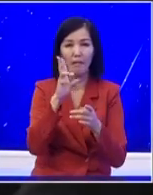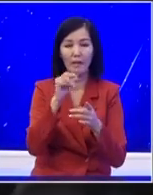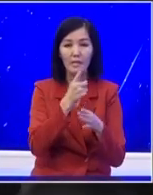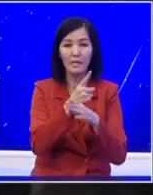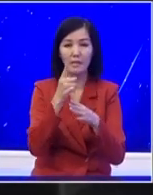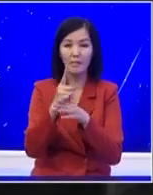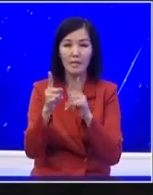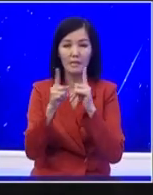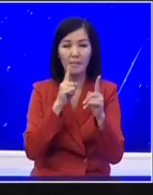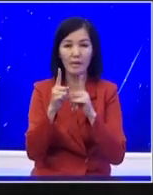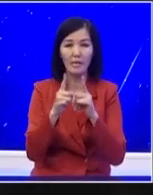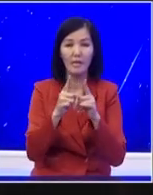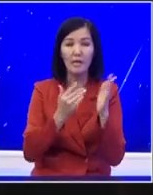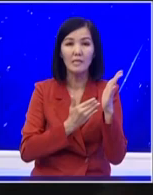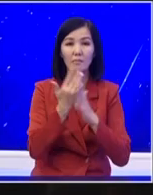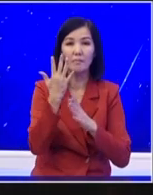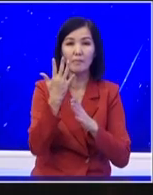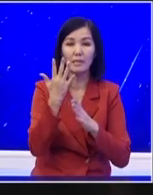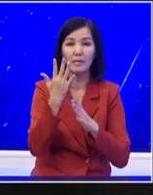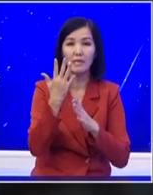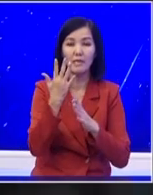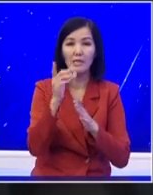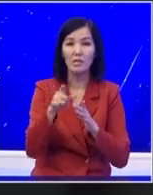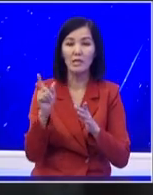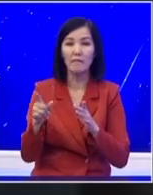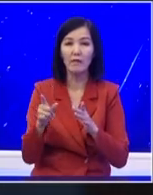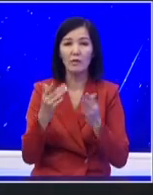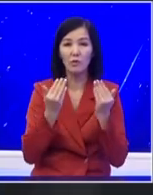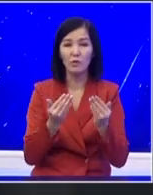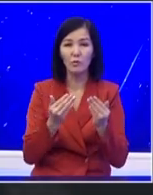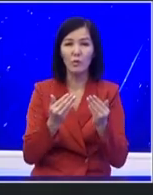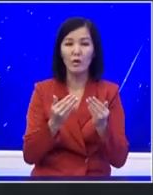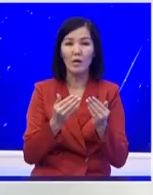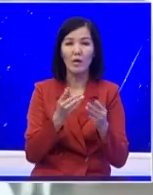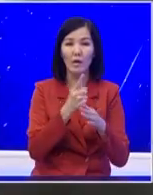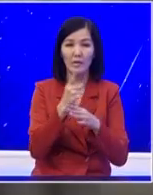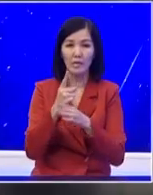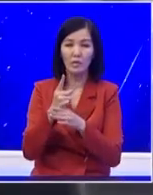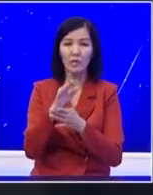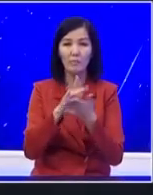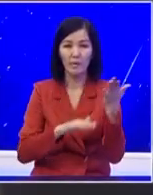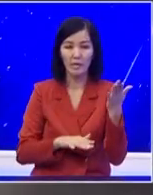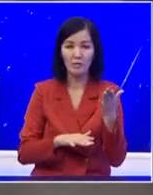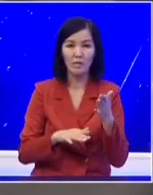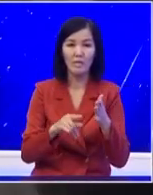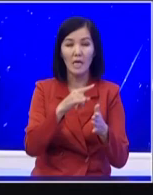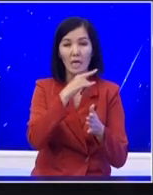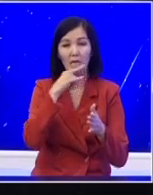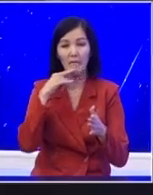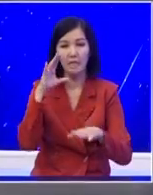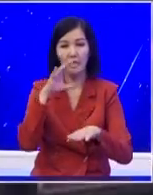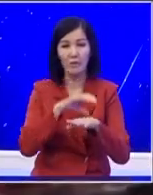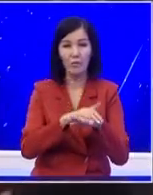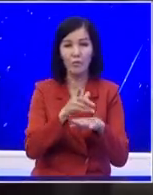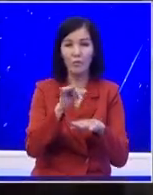запрет на собрание свыше 5 человек. С пятницы до понедельника будет действовать комендантский час. В России задержан губернатор Хабаровского